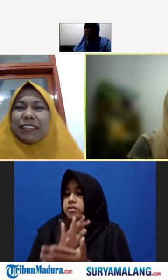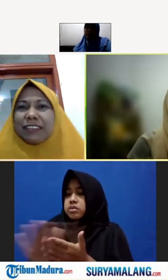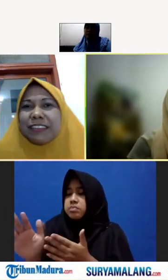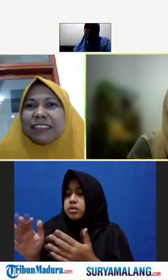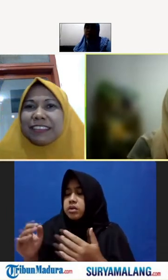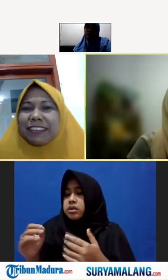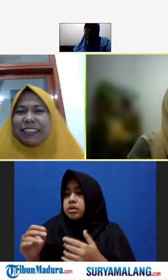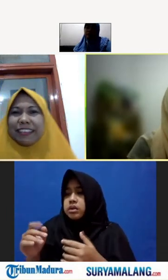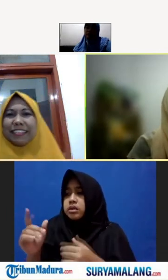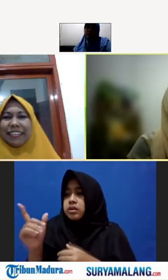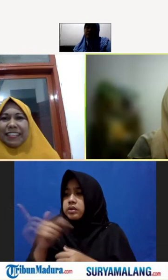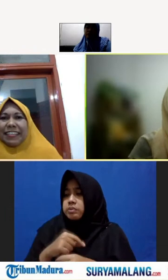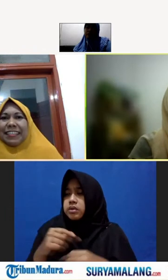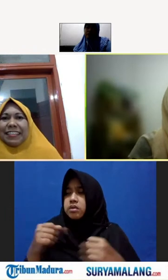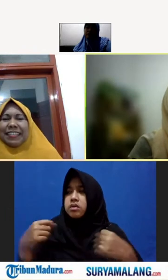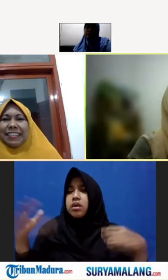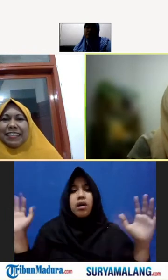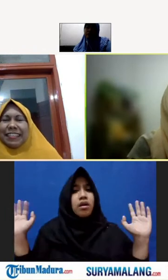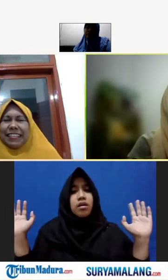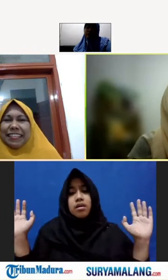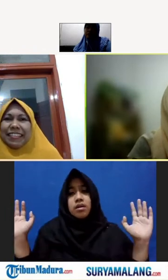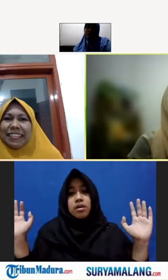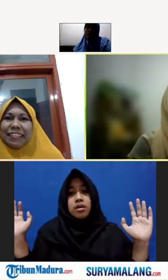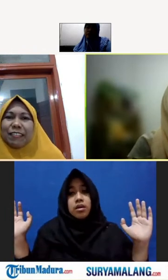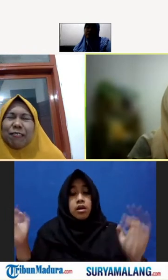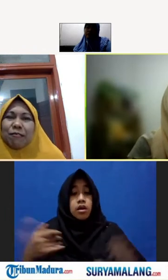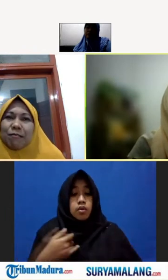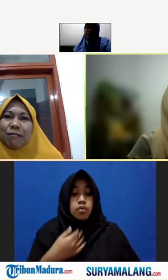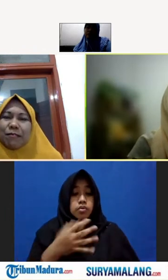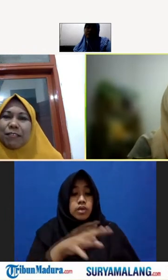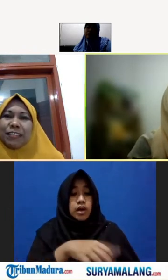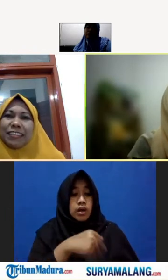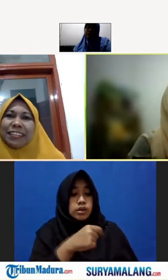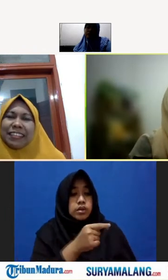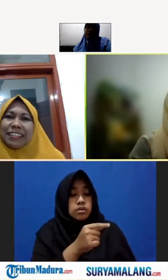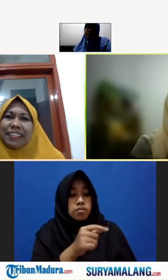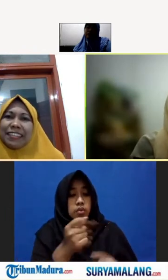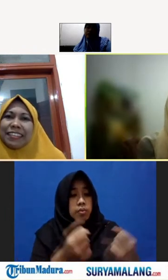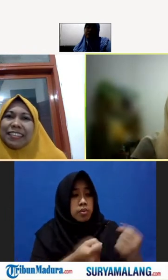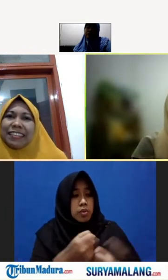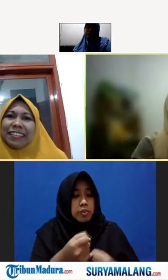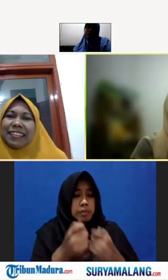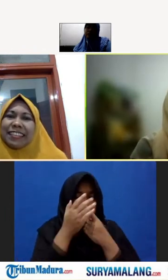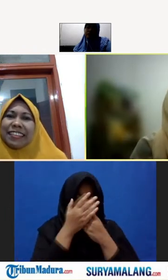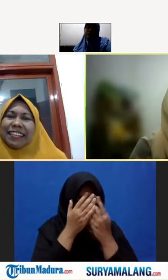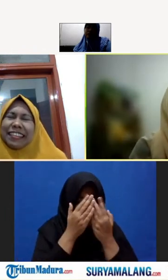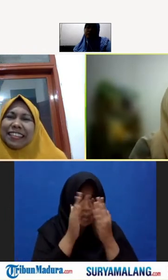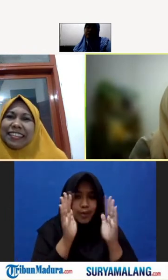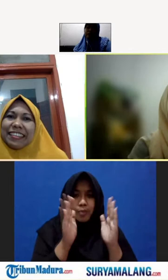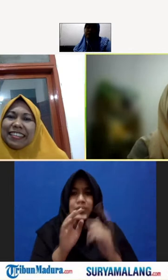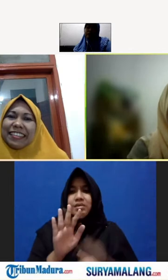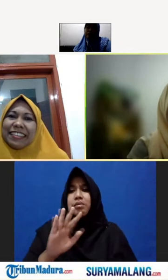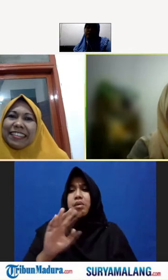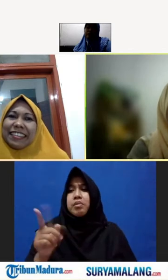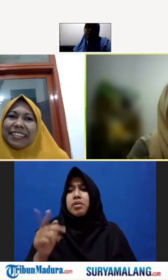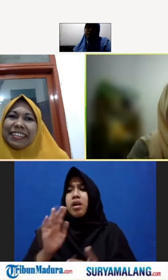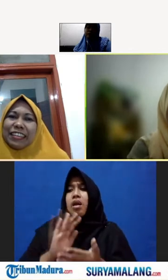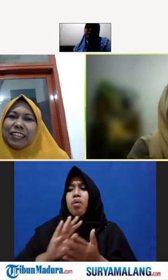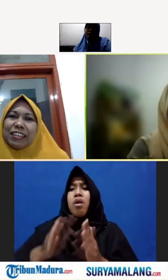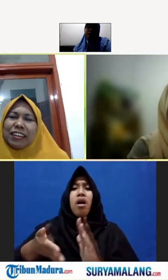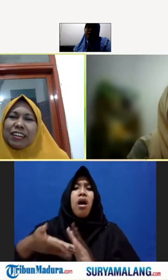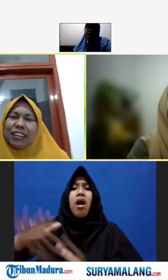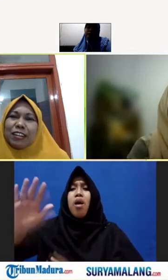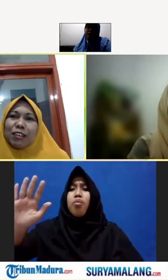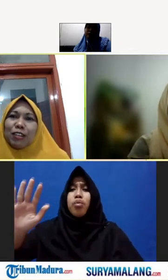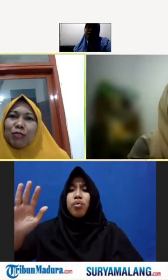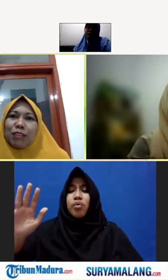kenalin mobil-mobilan nih, atau Miss, aku udah ajakin dia main petak umpet, ah 5 menit doang dia kabur gitu. Ya,